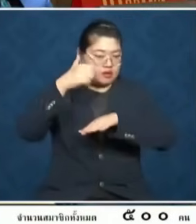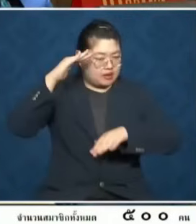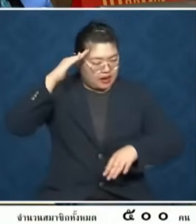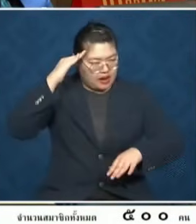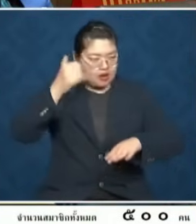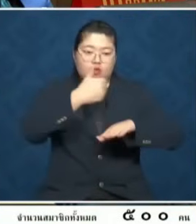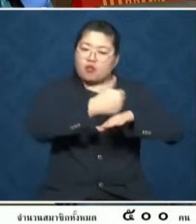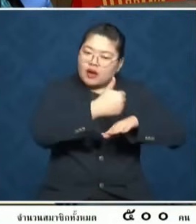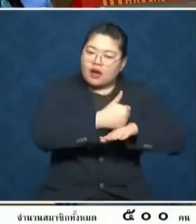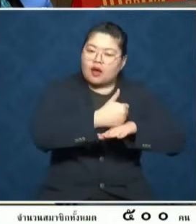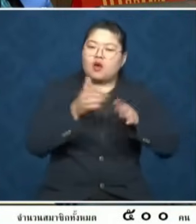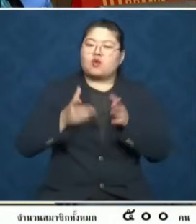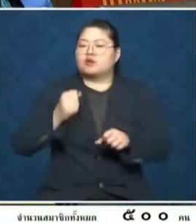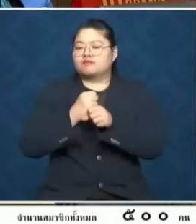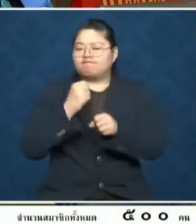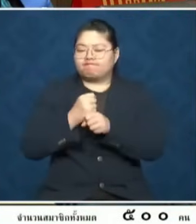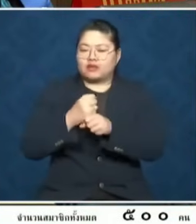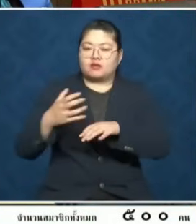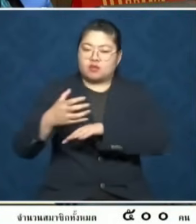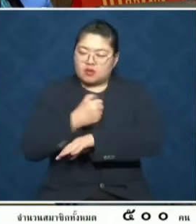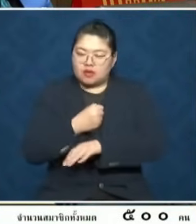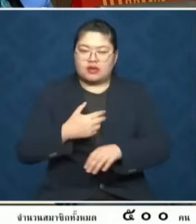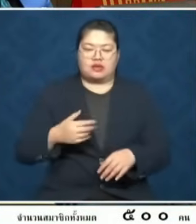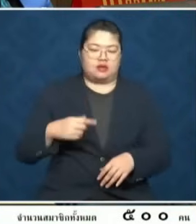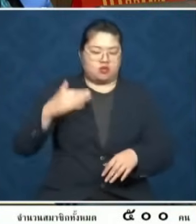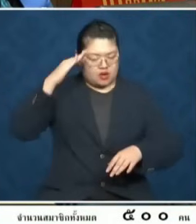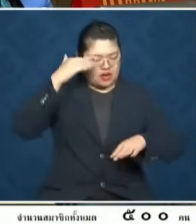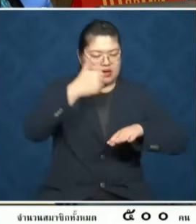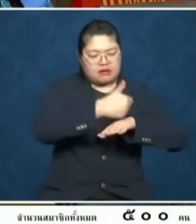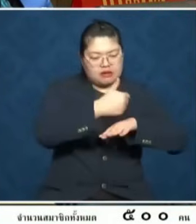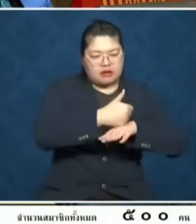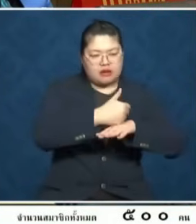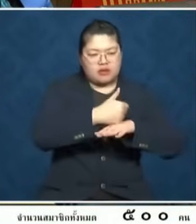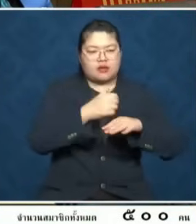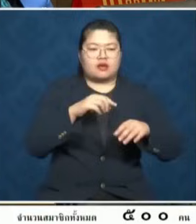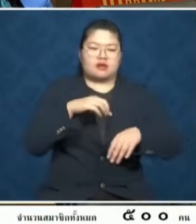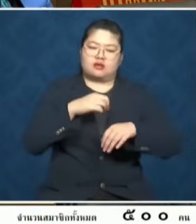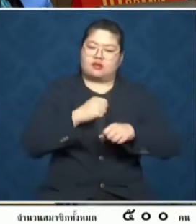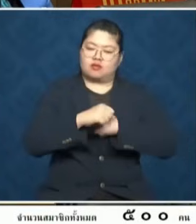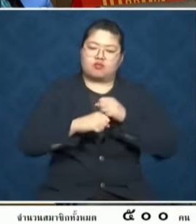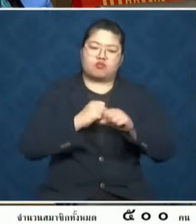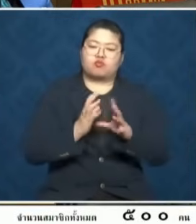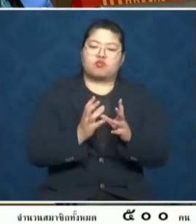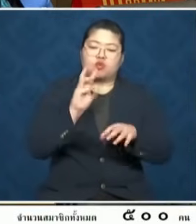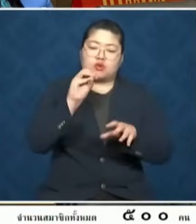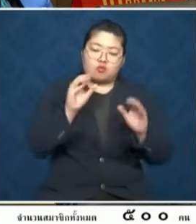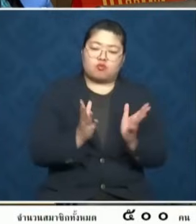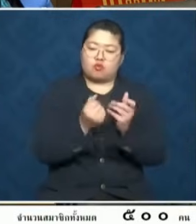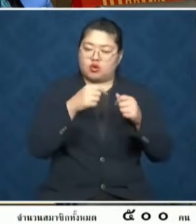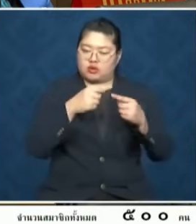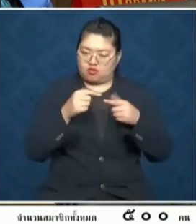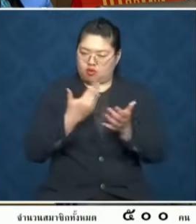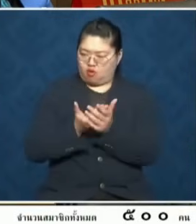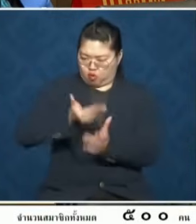มั่งคั่งหลังจากลงจากตำแหน่งผบทบและตำแหน่งทางการเมืองเพียงไม่กี่นายที่ดิฉันได้ยกมาให้ทุกท่านได้